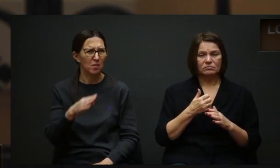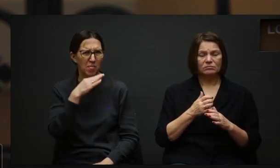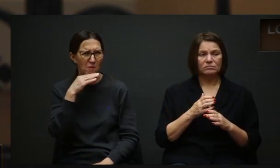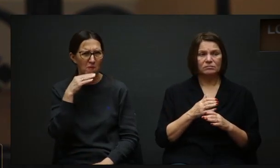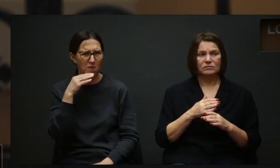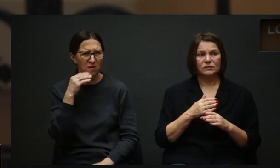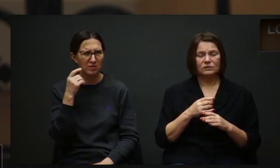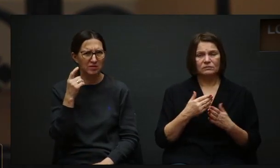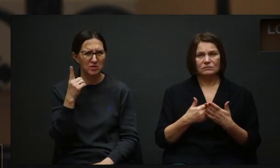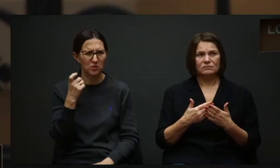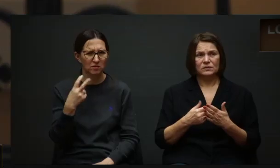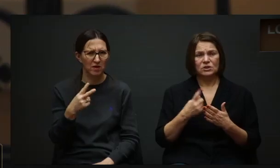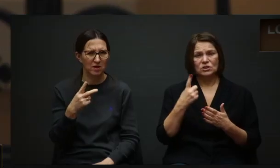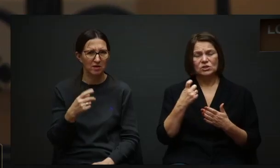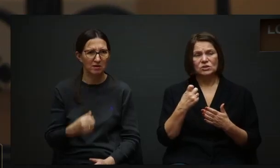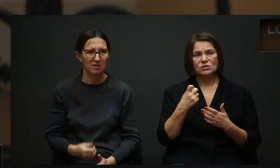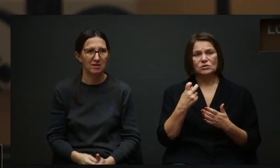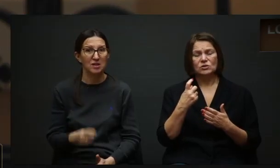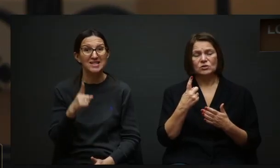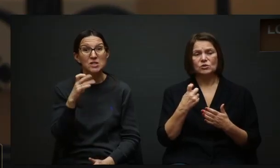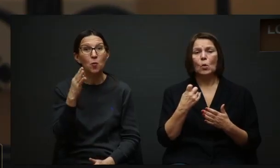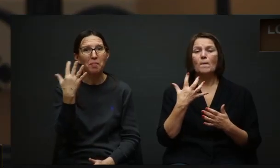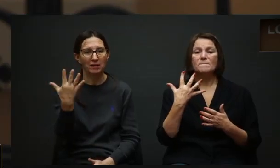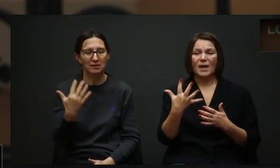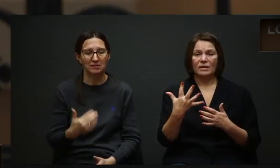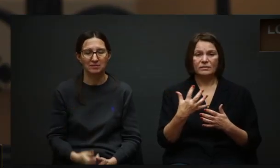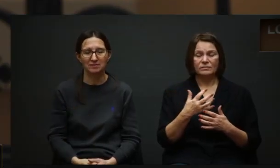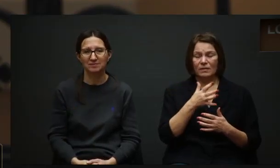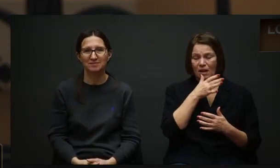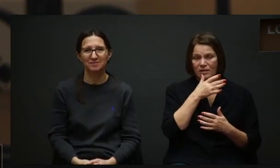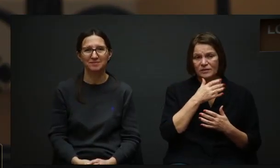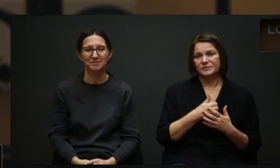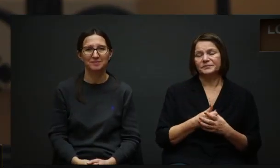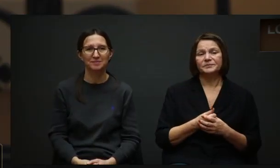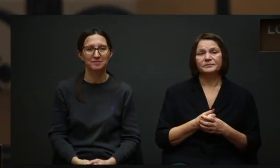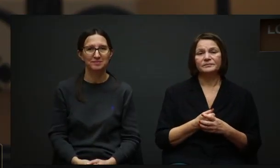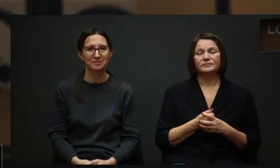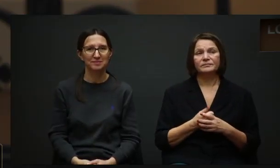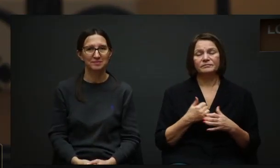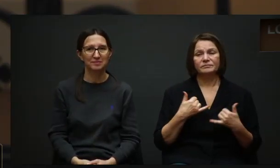было. 102-летие. 105. 105-летие, вот.